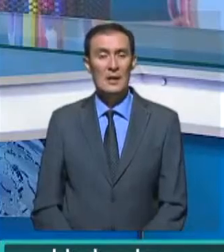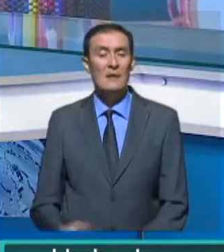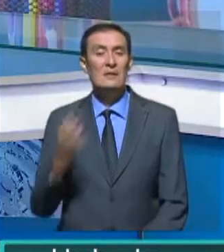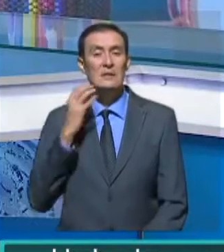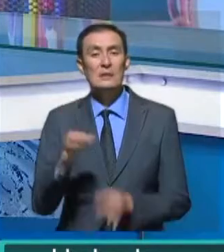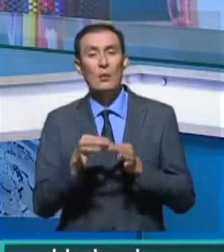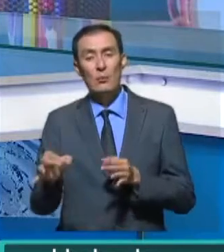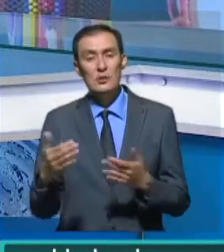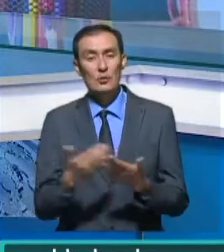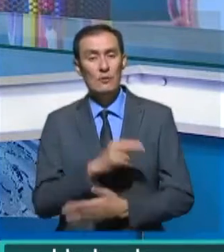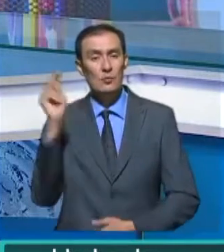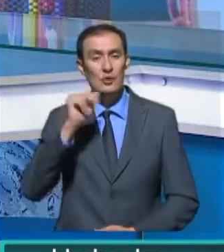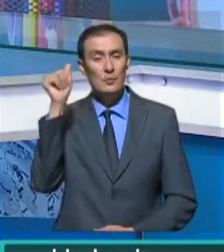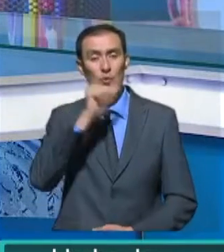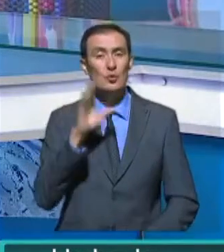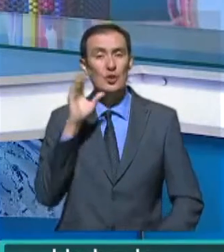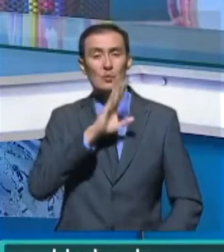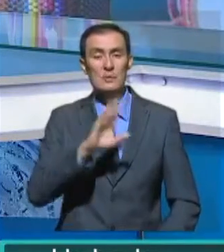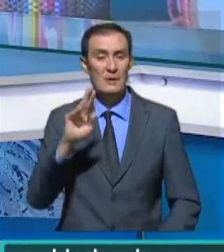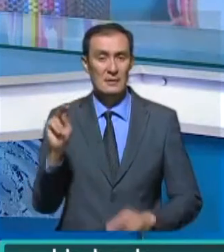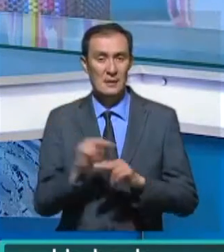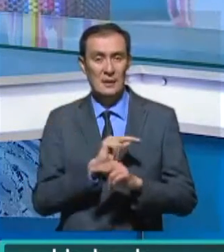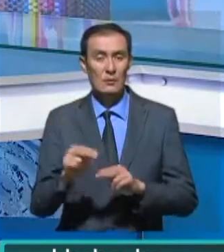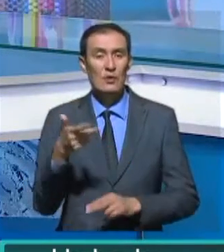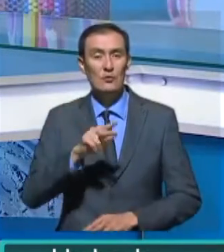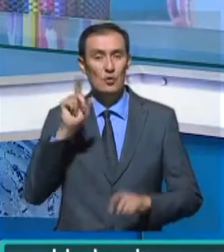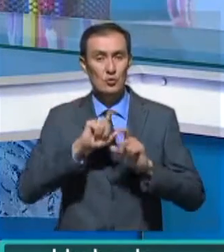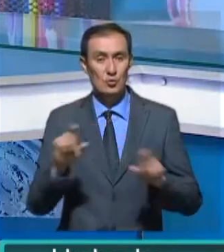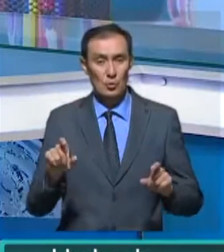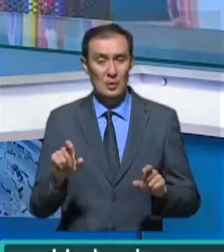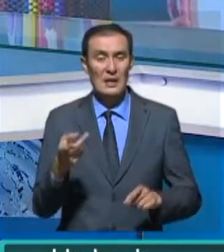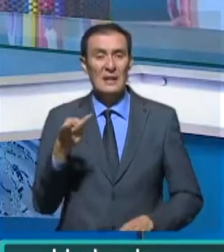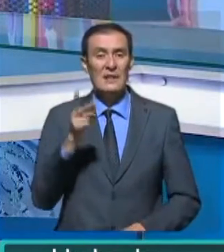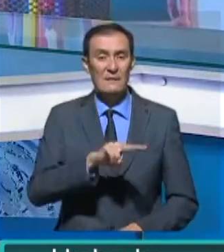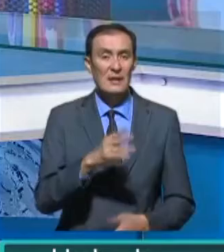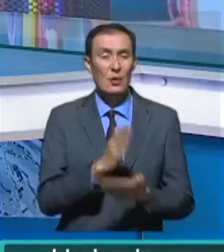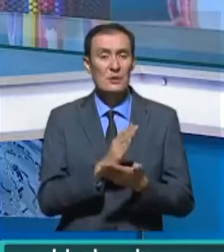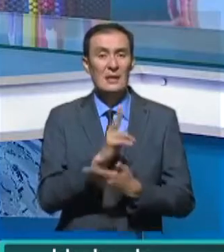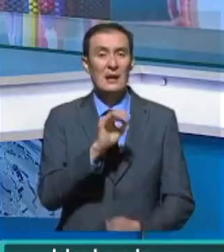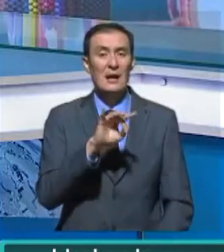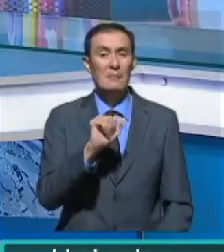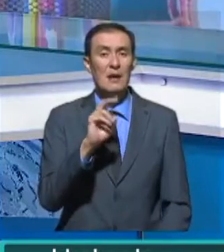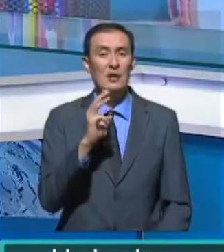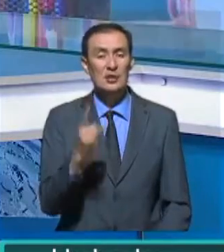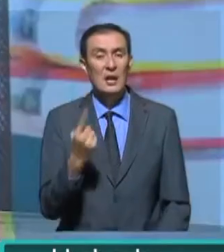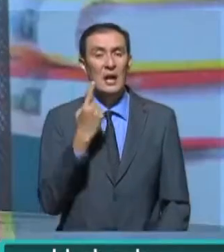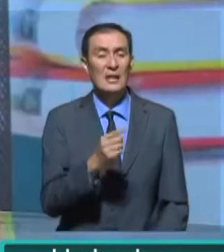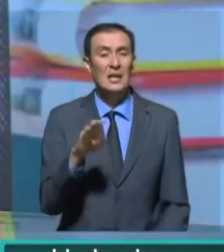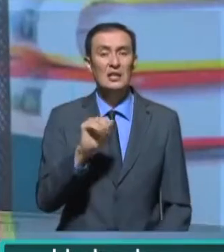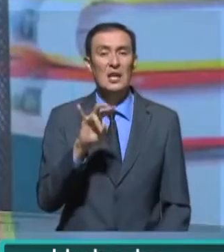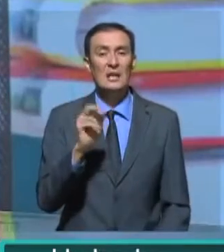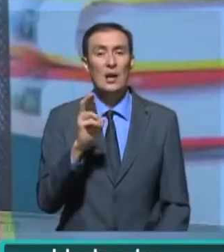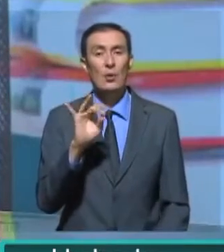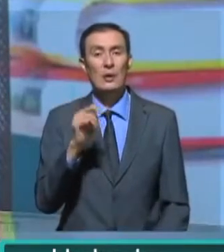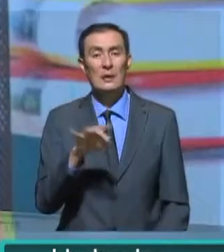Кызылординской области к новому учебному году не успевают закончить капитальный ремонт в трех школах. Две из них в Кармакшинском районе, одна в Жанакурганском.